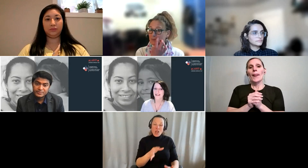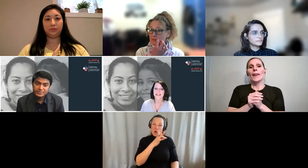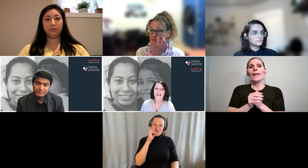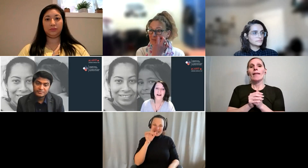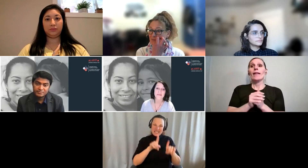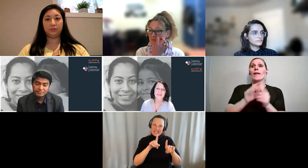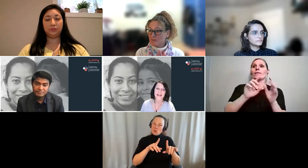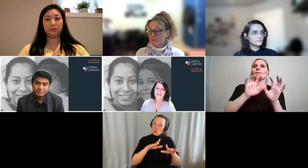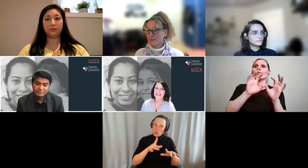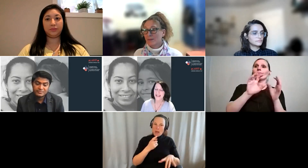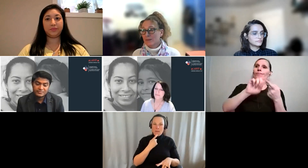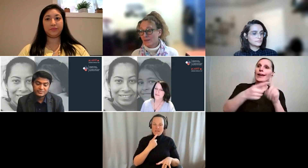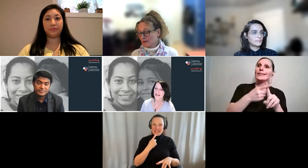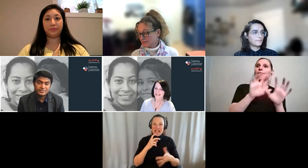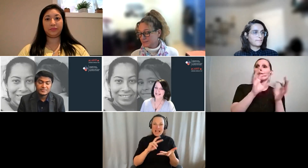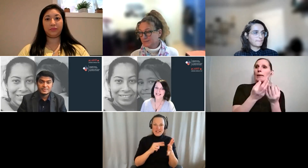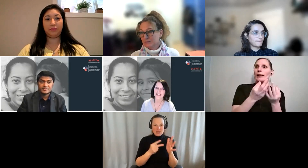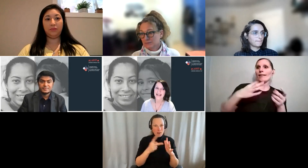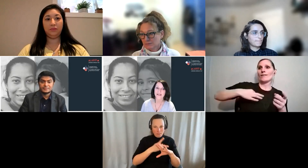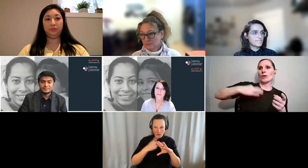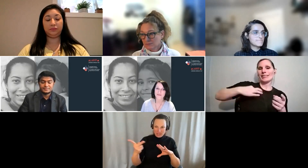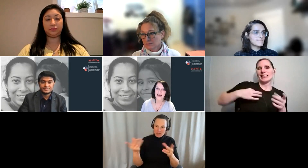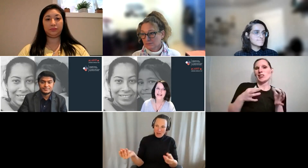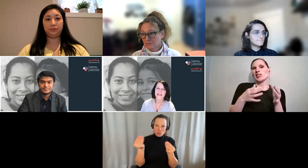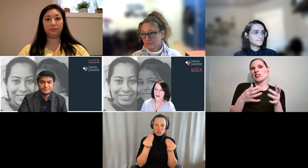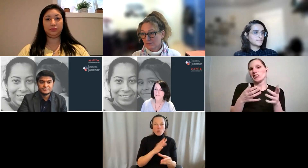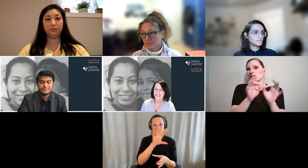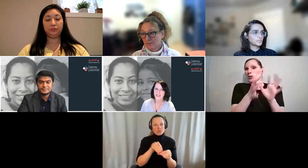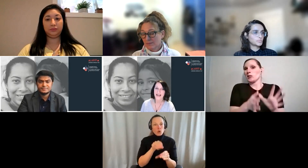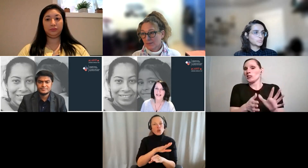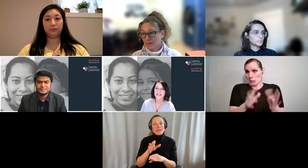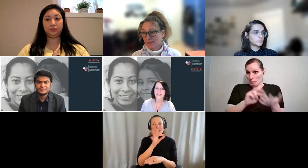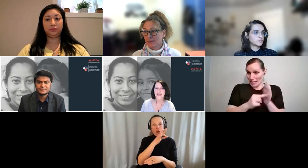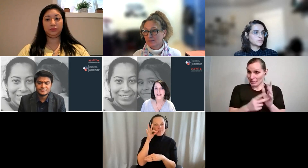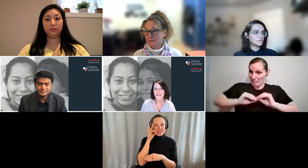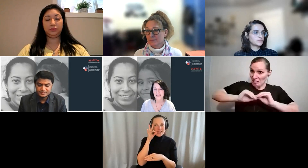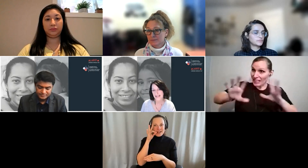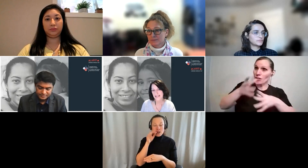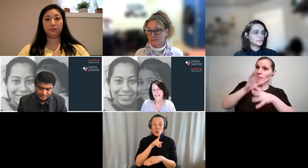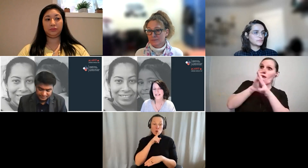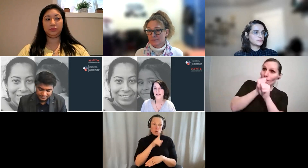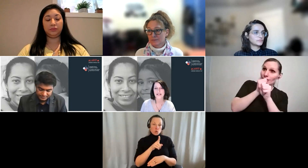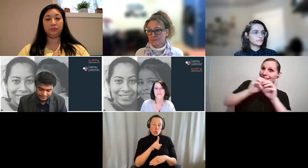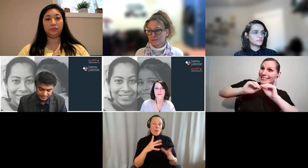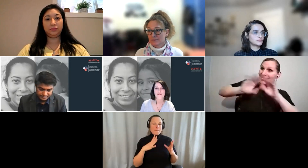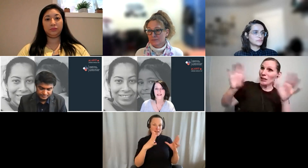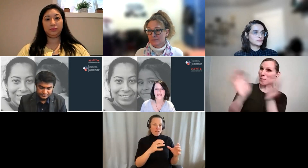des banques de volontaires peuvent donner la confidentialité et